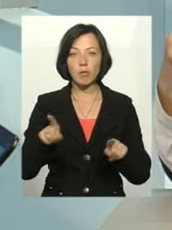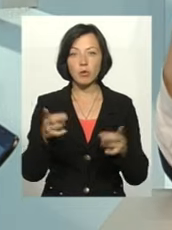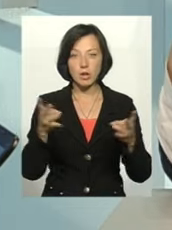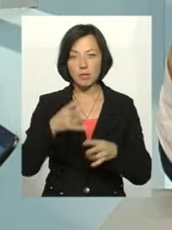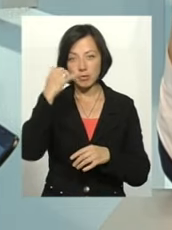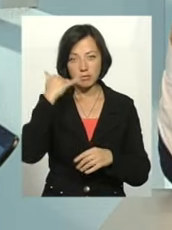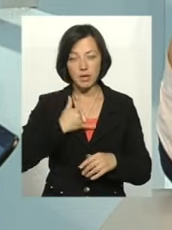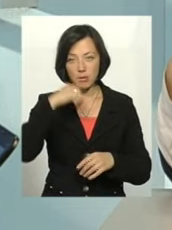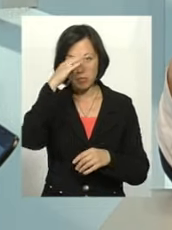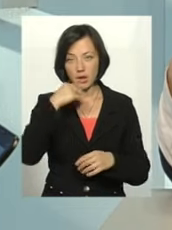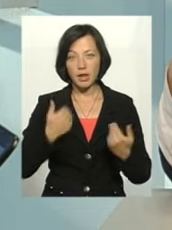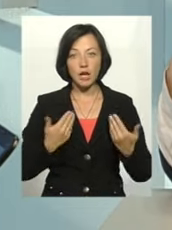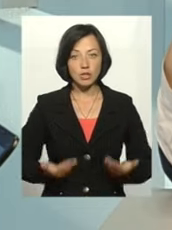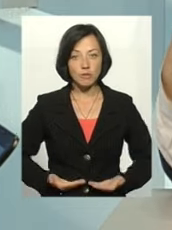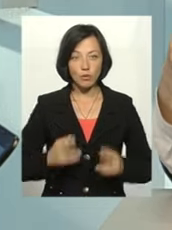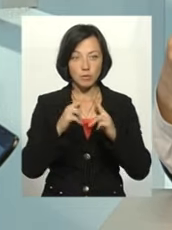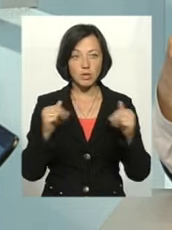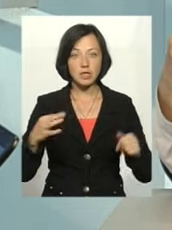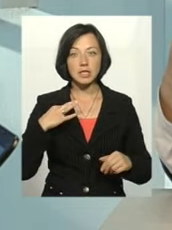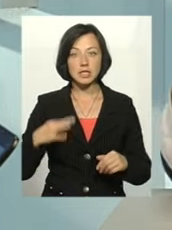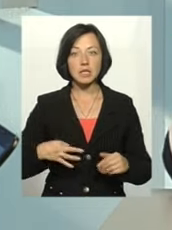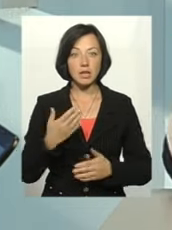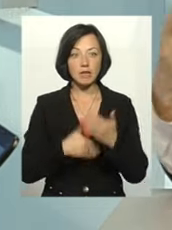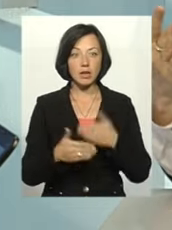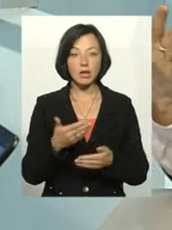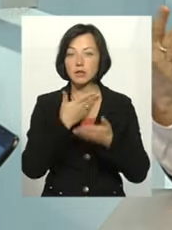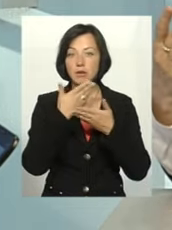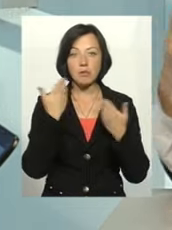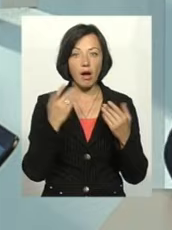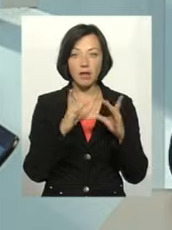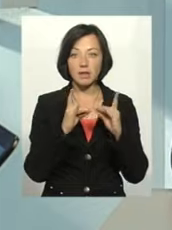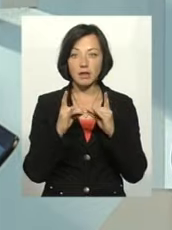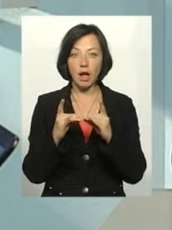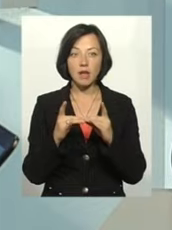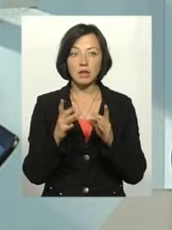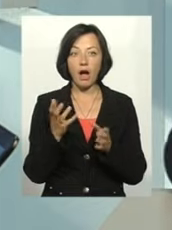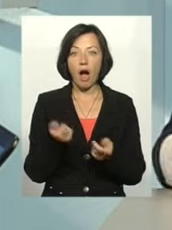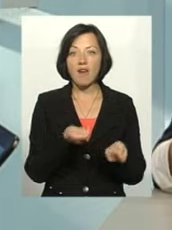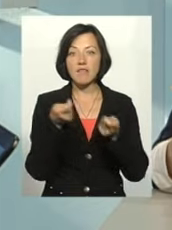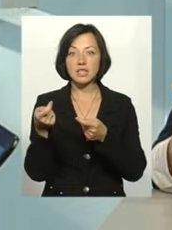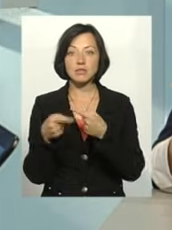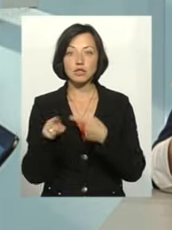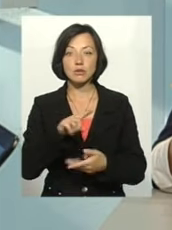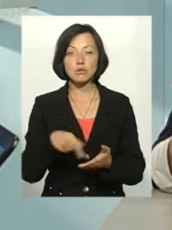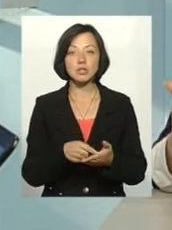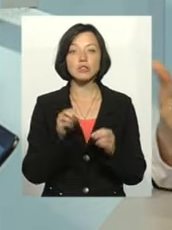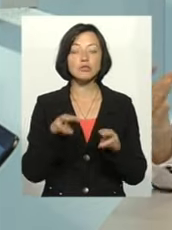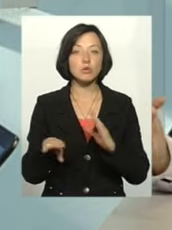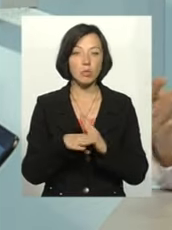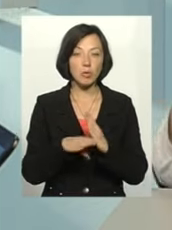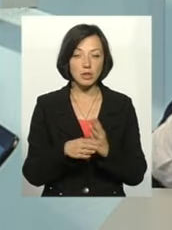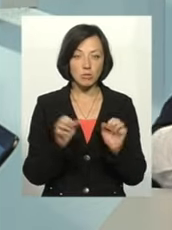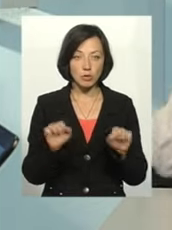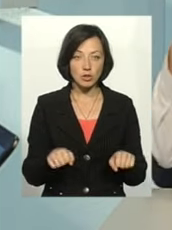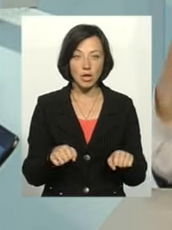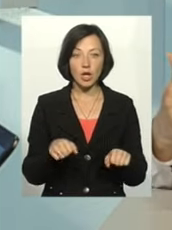батько і каже: «Я живу в Дніпропетровську, син інвалід. Немає інтернату, а вести в інше місто, а що ви можете допомогти?» І саме